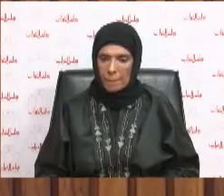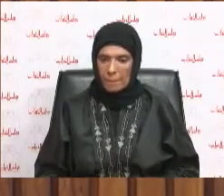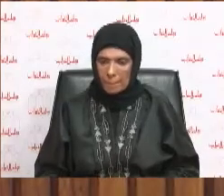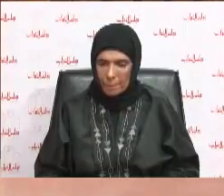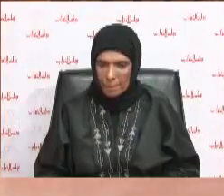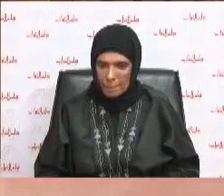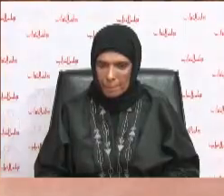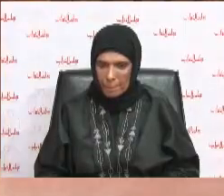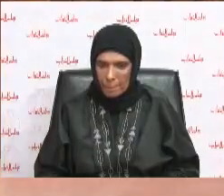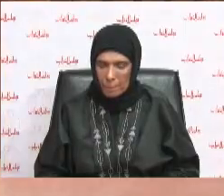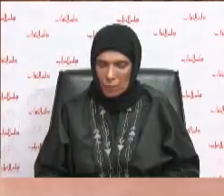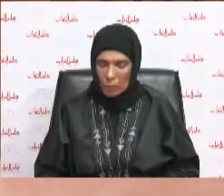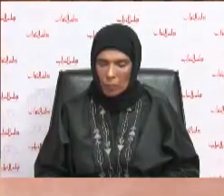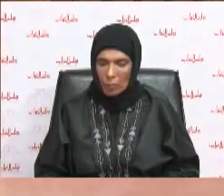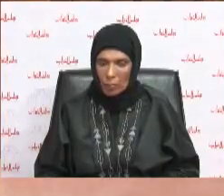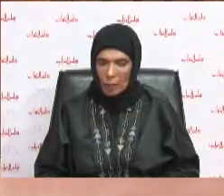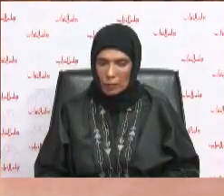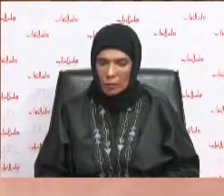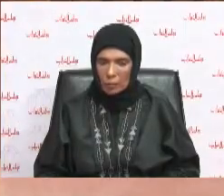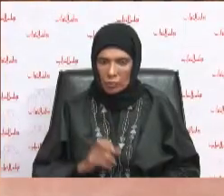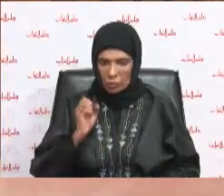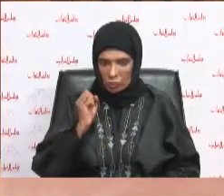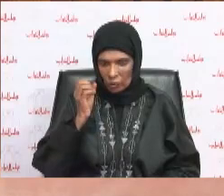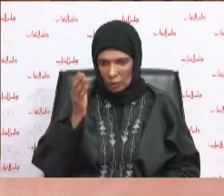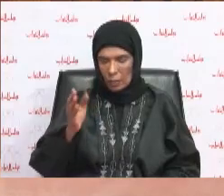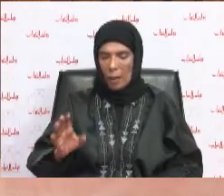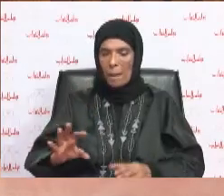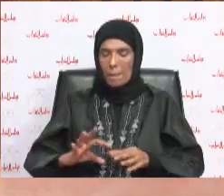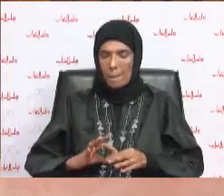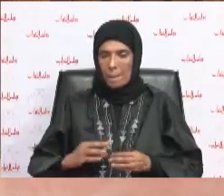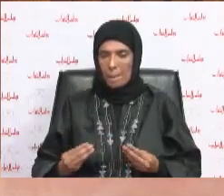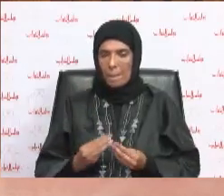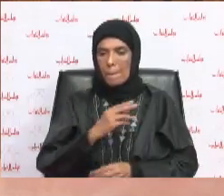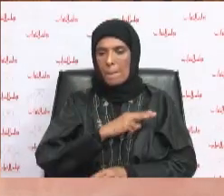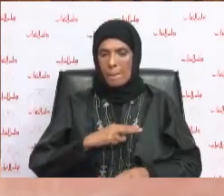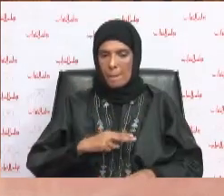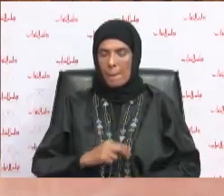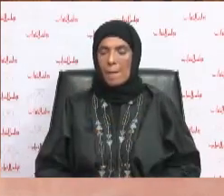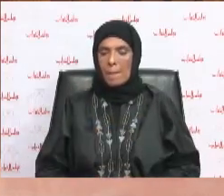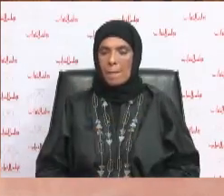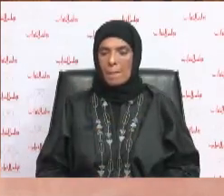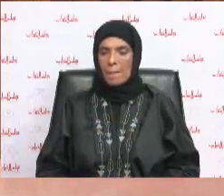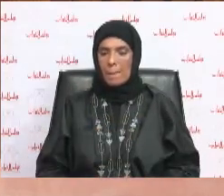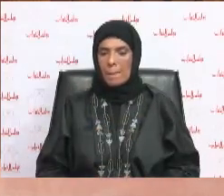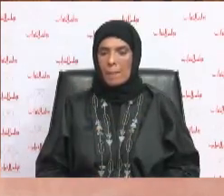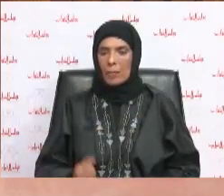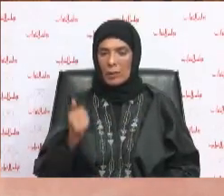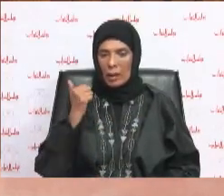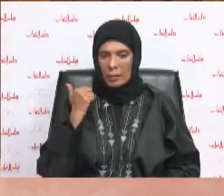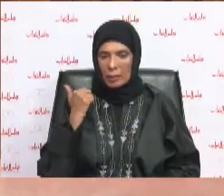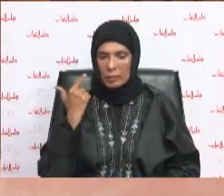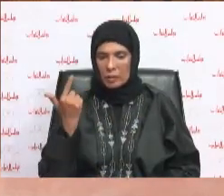أمر تتلو توصية اللجنة. تقترح اللجنة وبتوافق جميع أعضائها الحاضرين 17